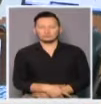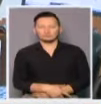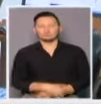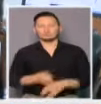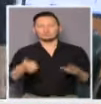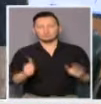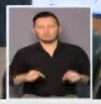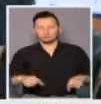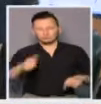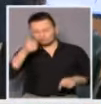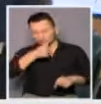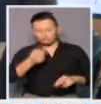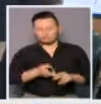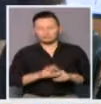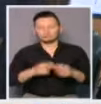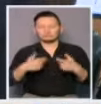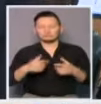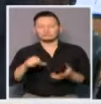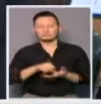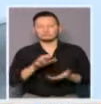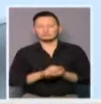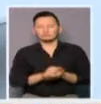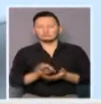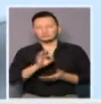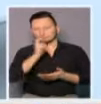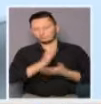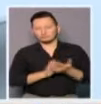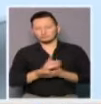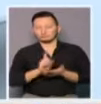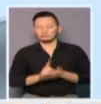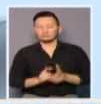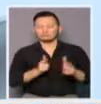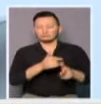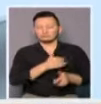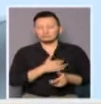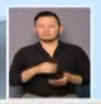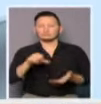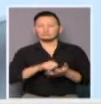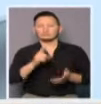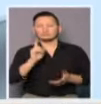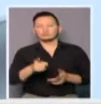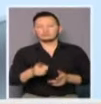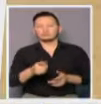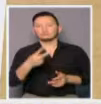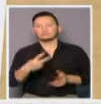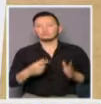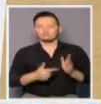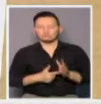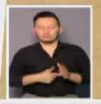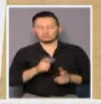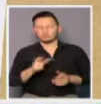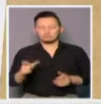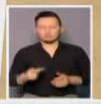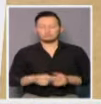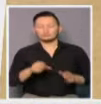6 месяцев текущего года на тестирование для занятий административных государственных должностей обратилось 1329 человек.